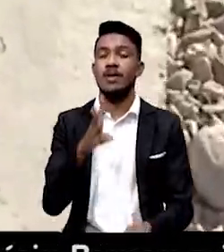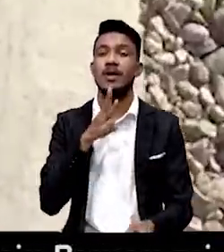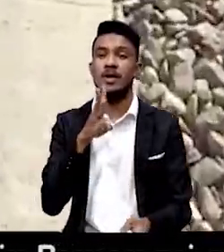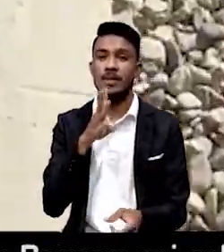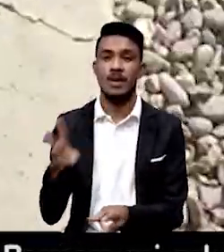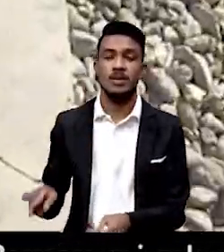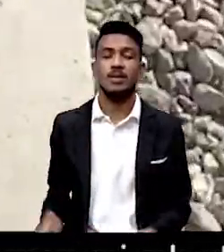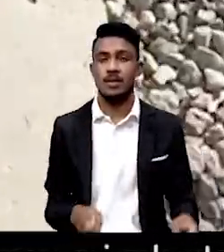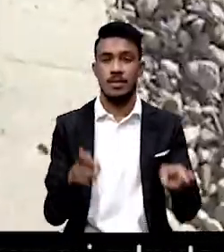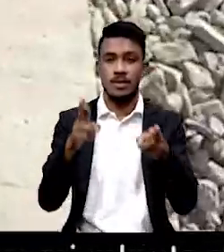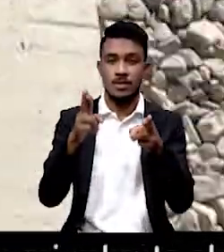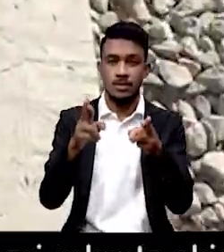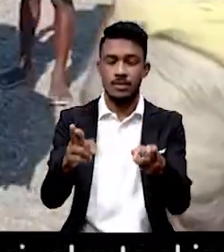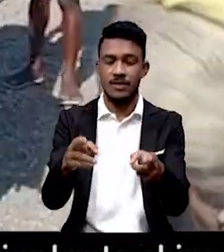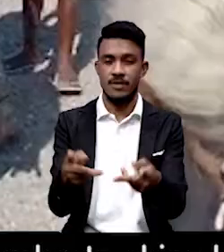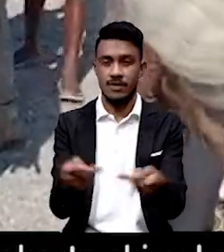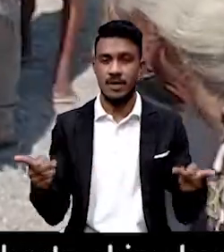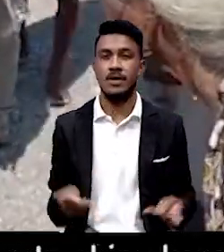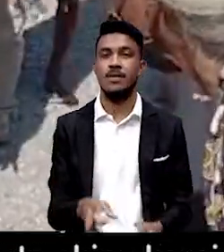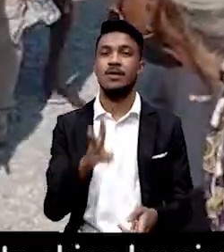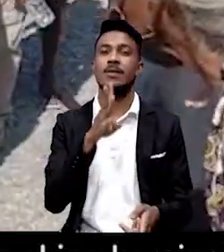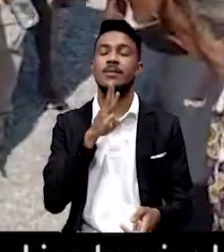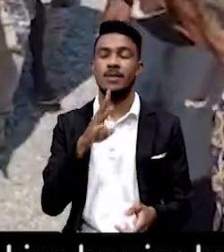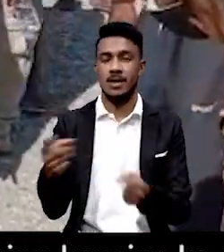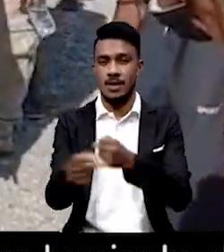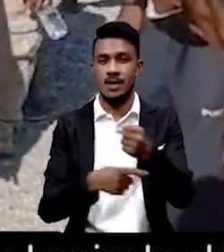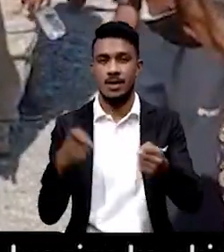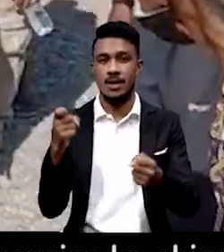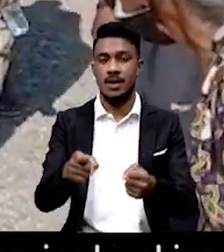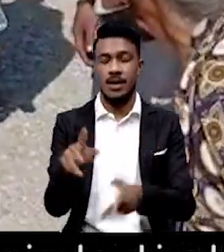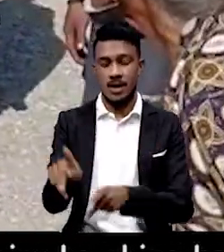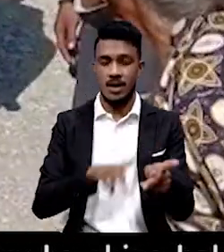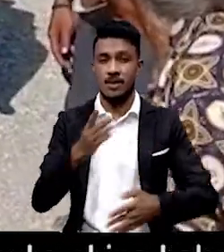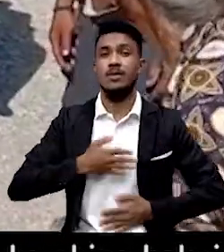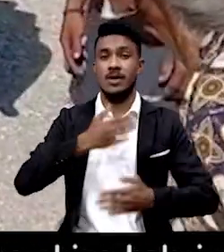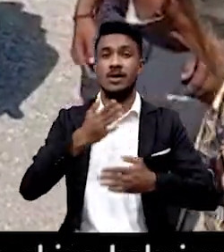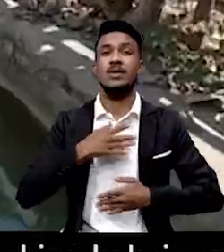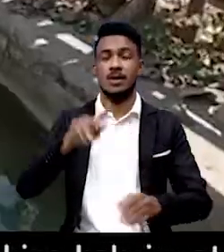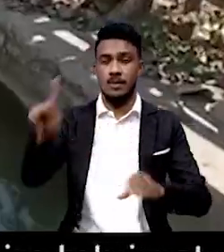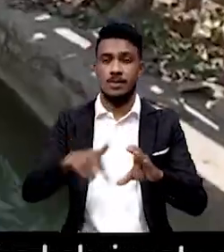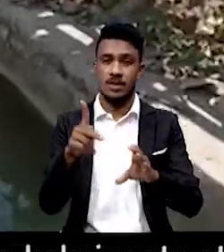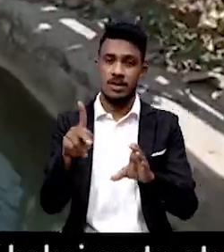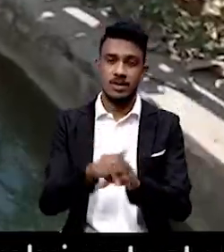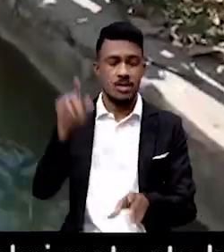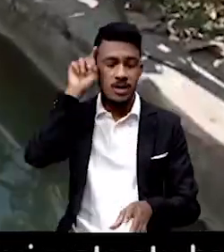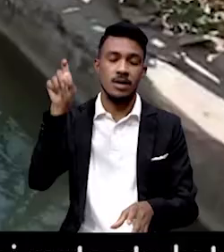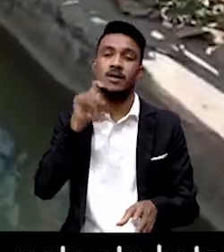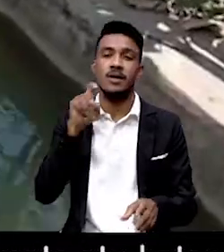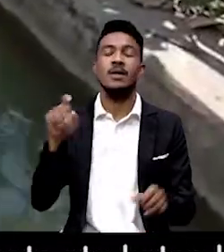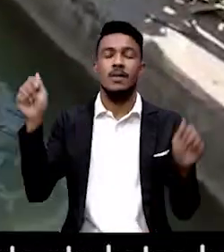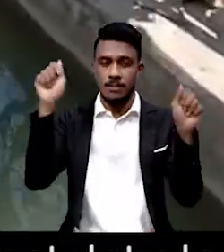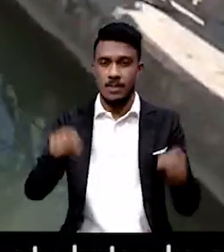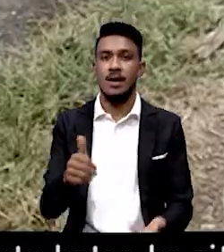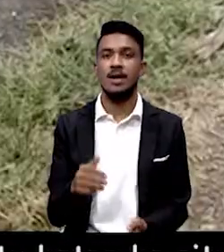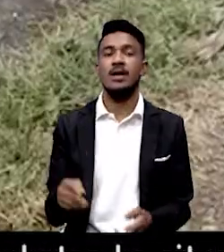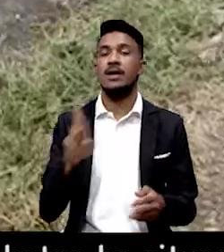laram. Responsável juventudi ha fatin ne senti contenti tamba ho presensa sanana bele resolve problema ne be durante ne